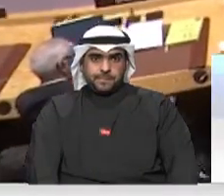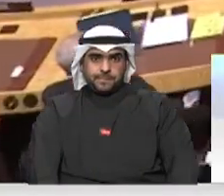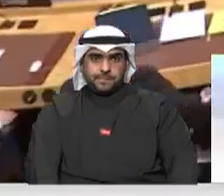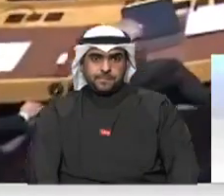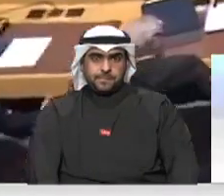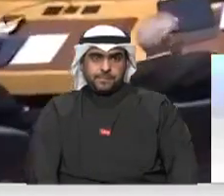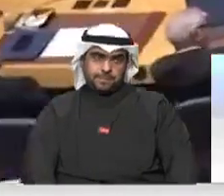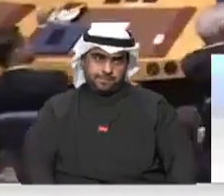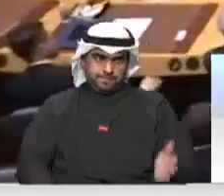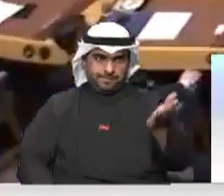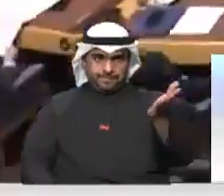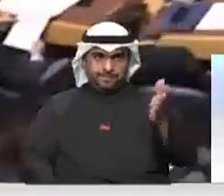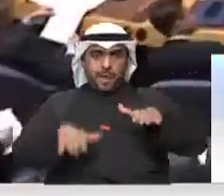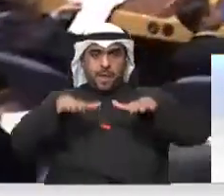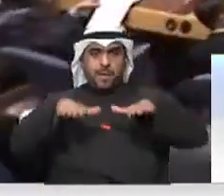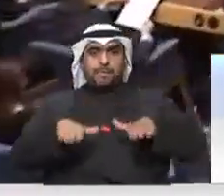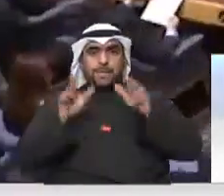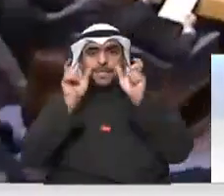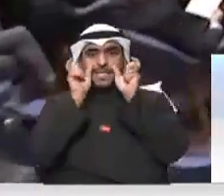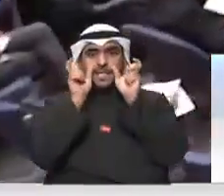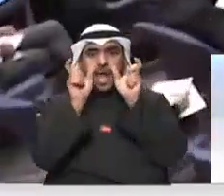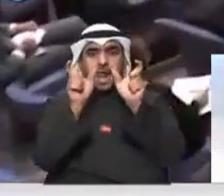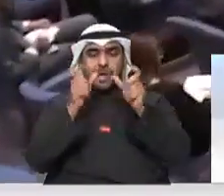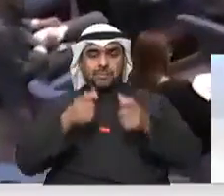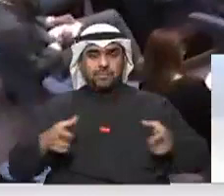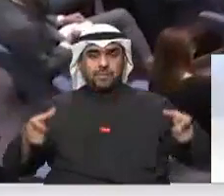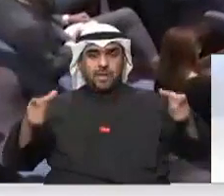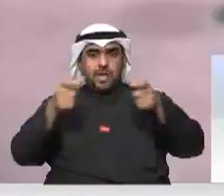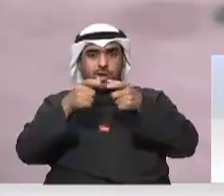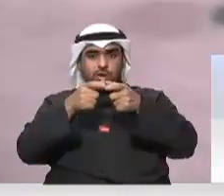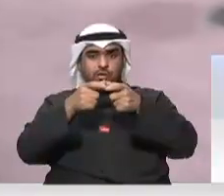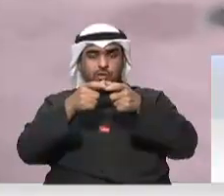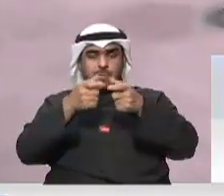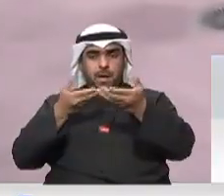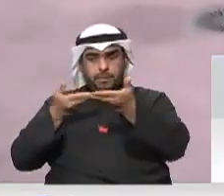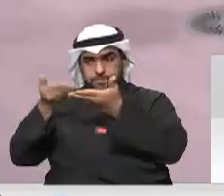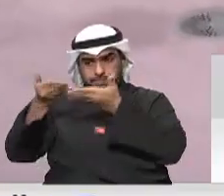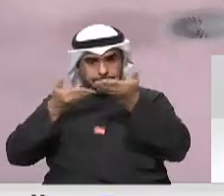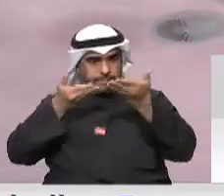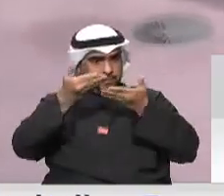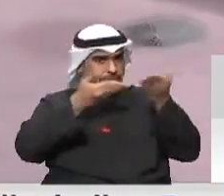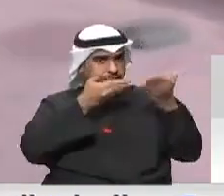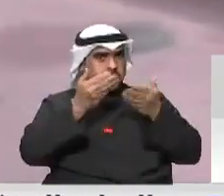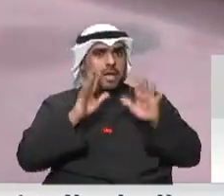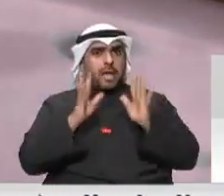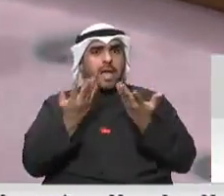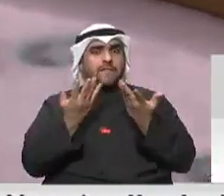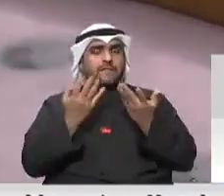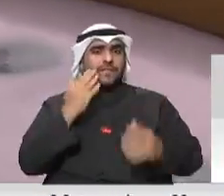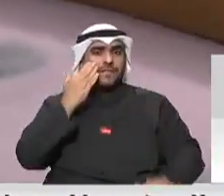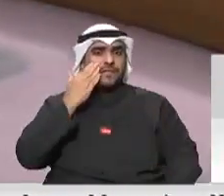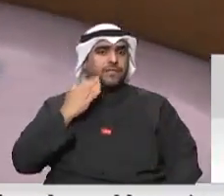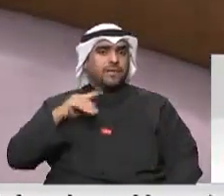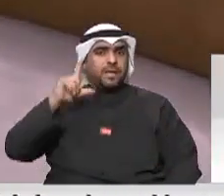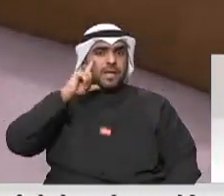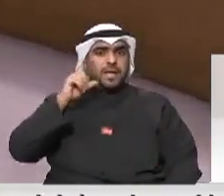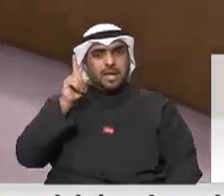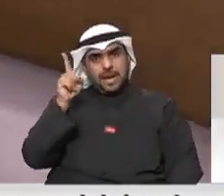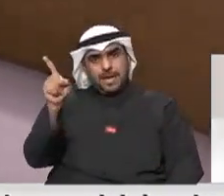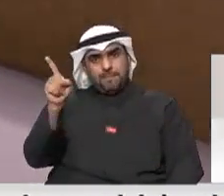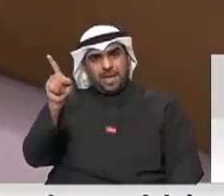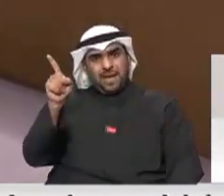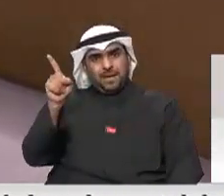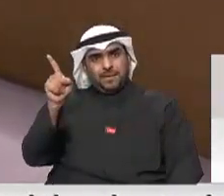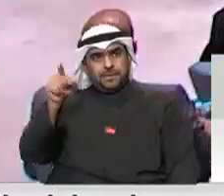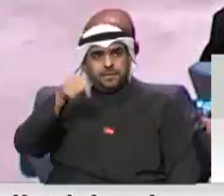عقد مجلس الامن الدولي جلسه لمناقشه الوضع في ليبيا حيث استمع المجلس الى احاطه من الممثل الخاص للامين